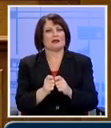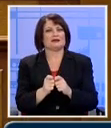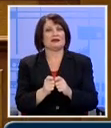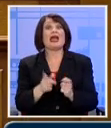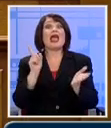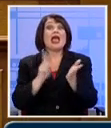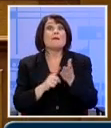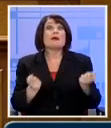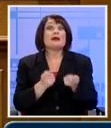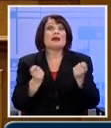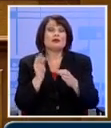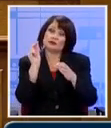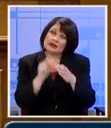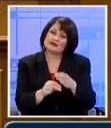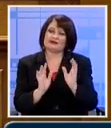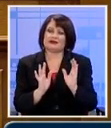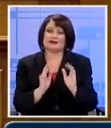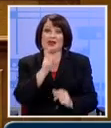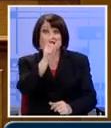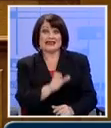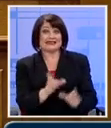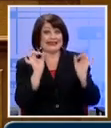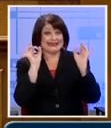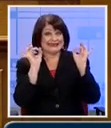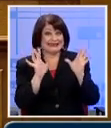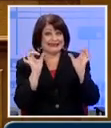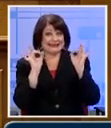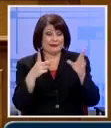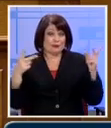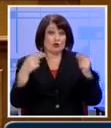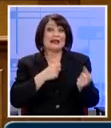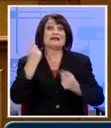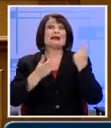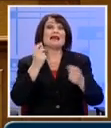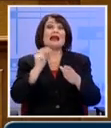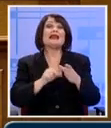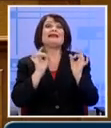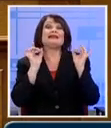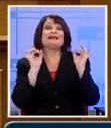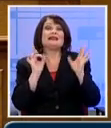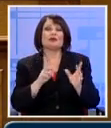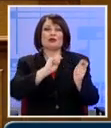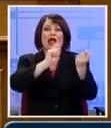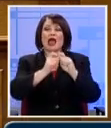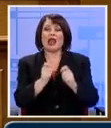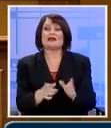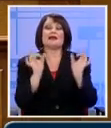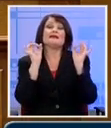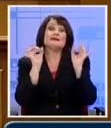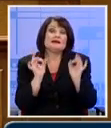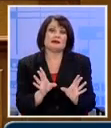αυτά έπρεπε να γίνουν. Εσείς δεν έχετε ψηφίσει ούτε μία περικοπή σπατάλης. Ούτε μία διαρθρωτική